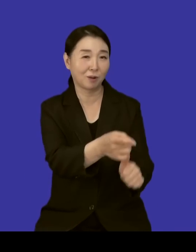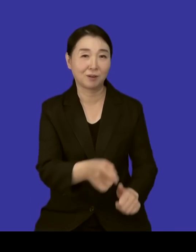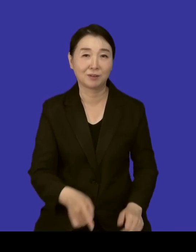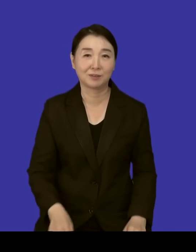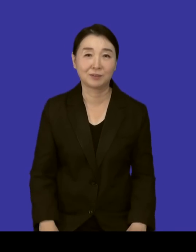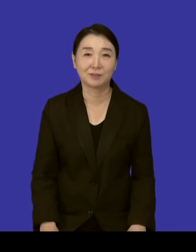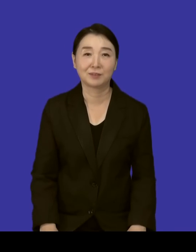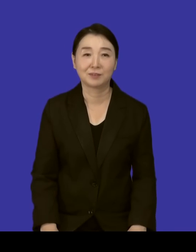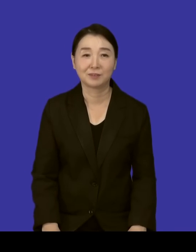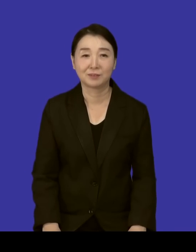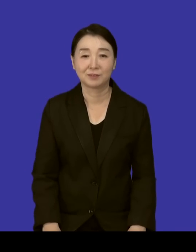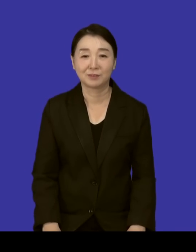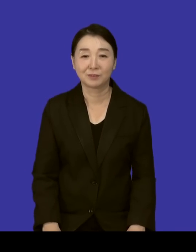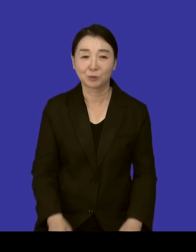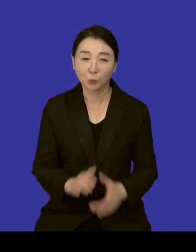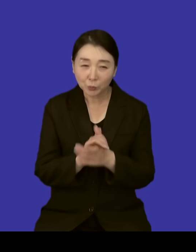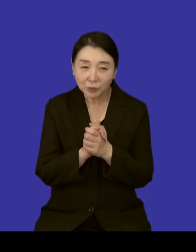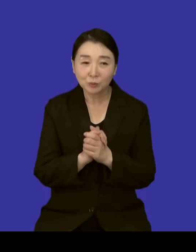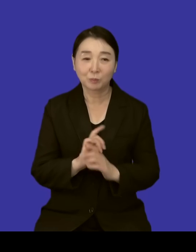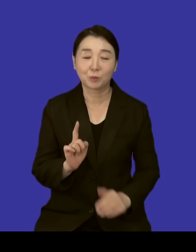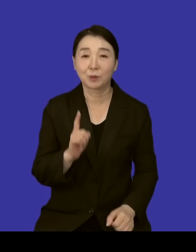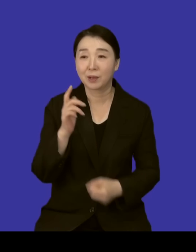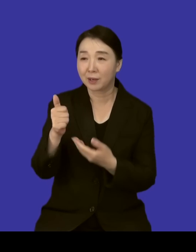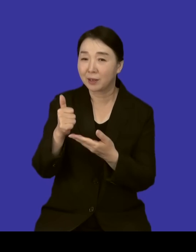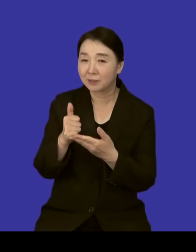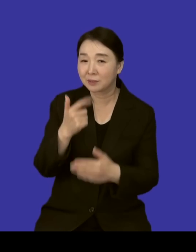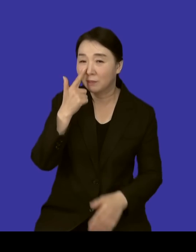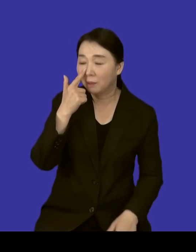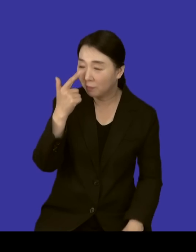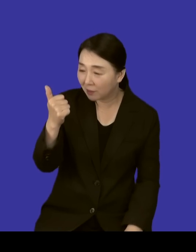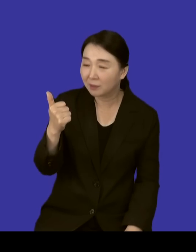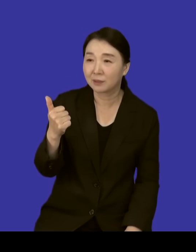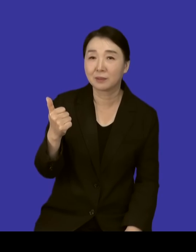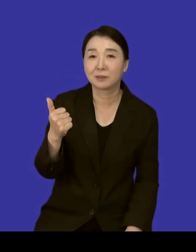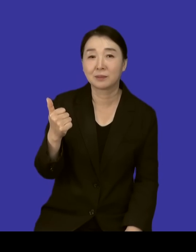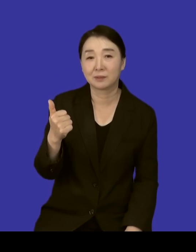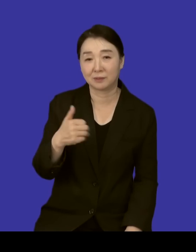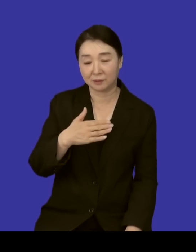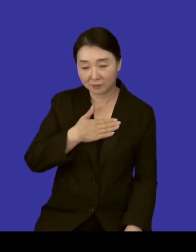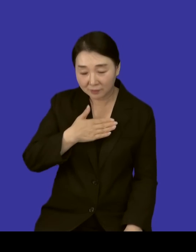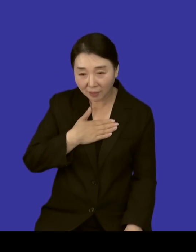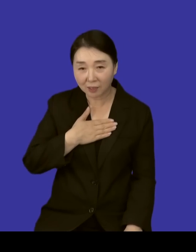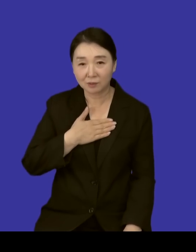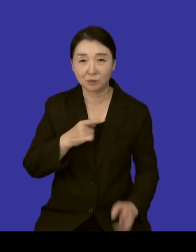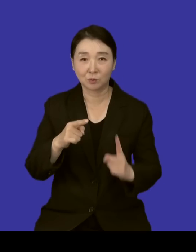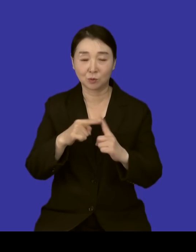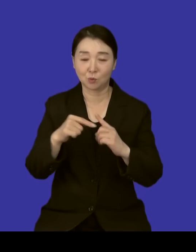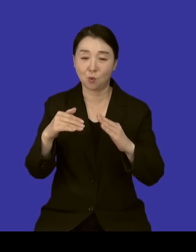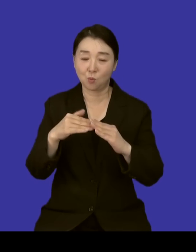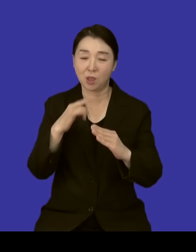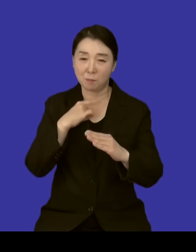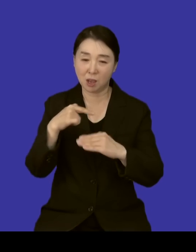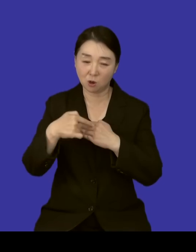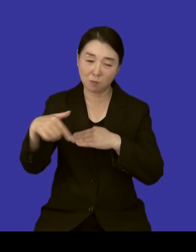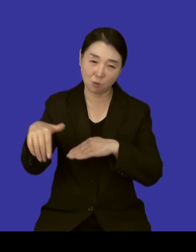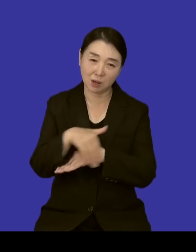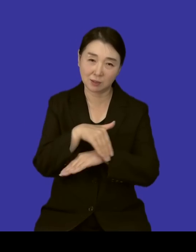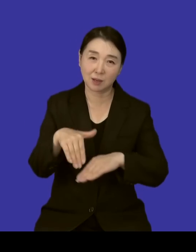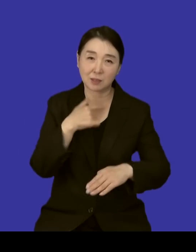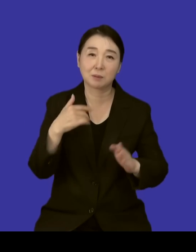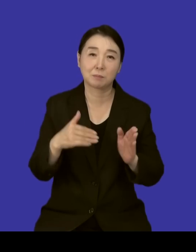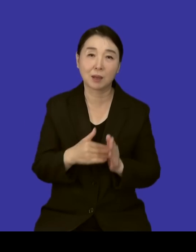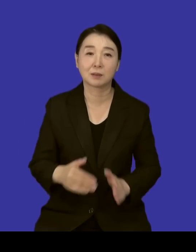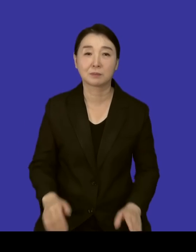그때 제 앞에서 이렇게 기도를 하셨어요. 하나님 아버지, 저는 교회들만 밟고 공도 왔다 갔다